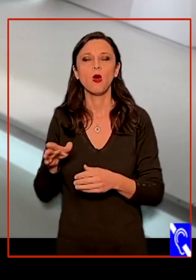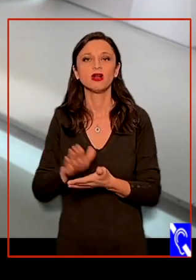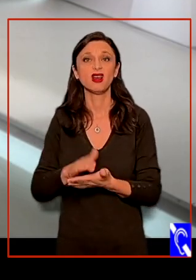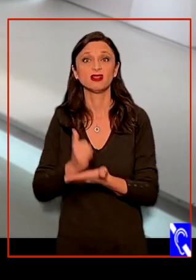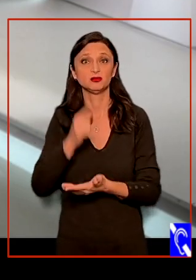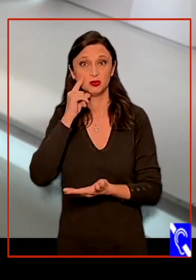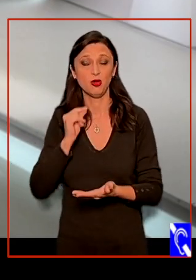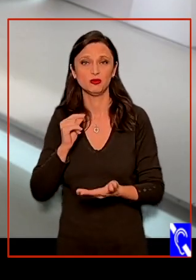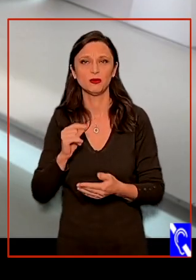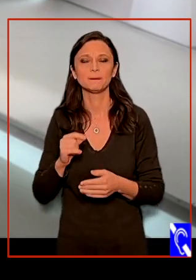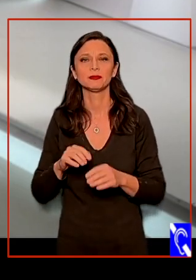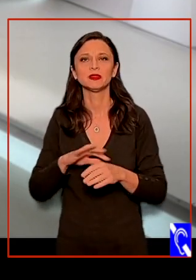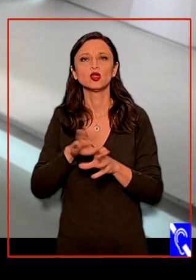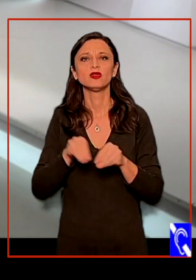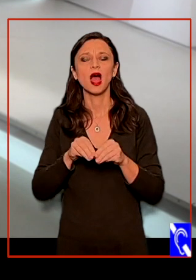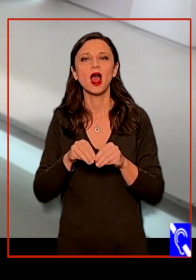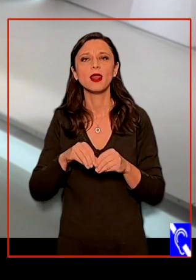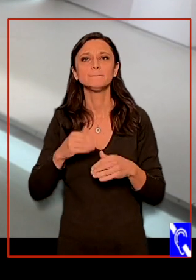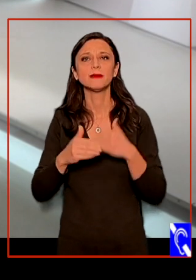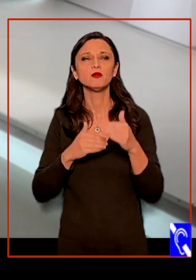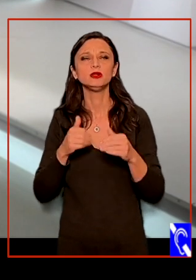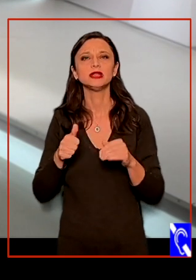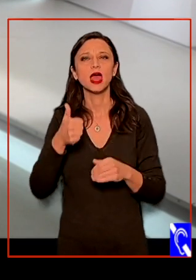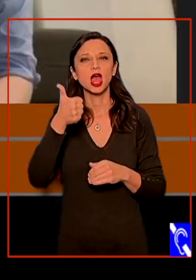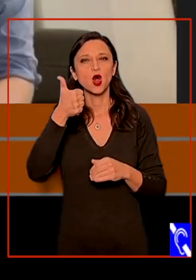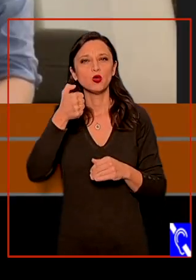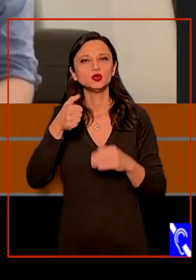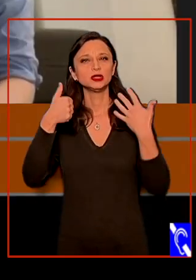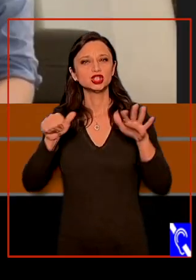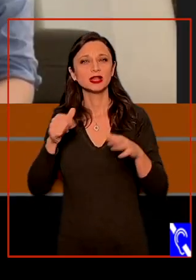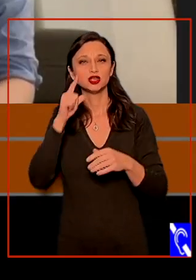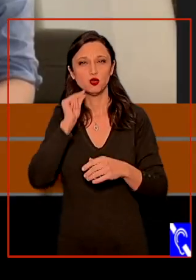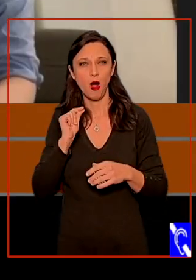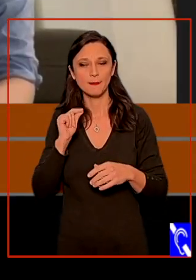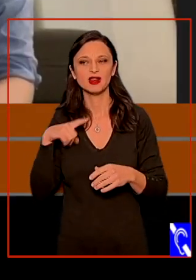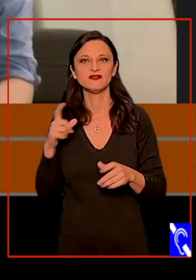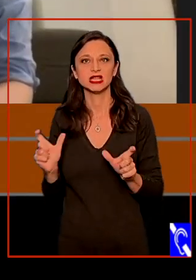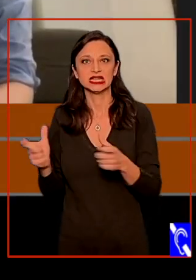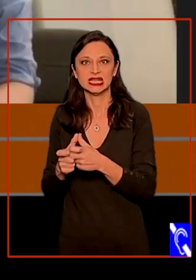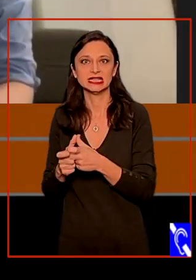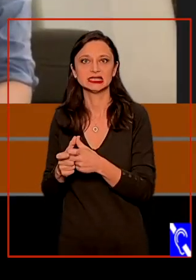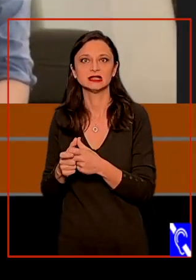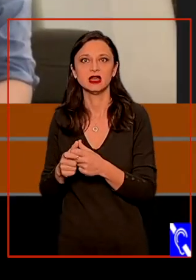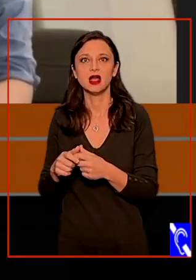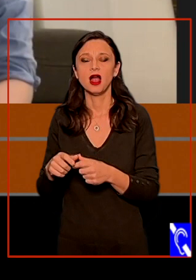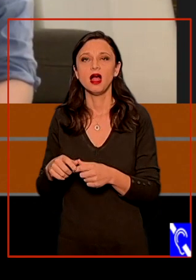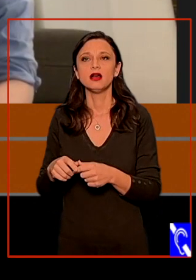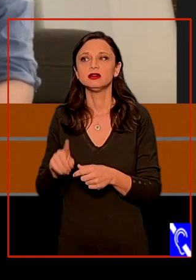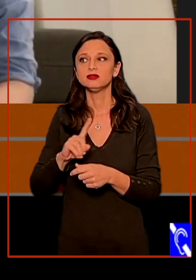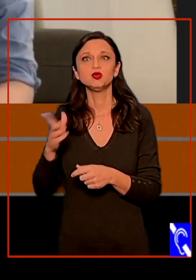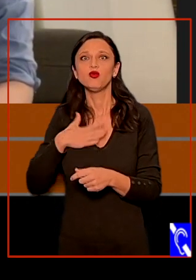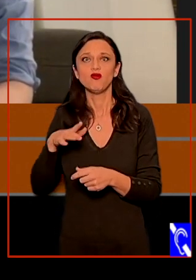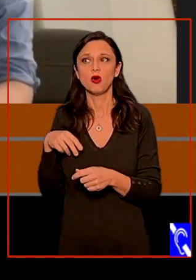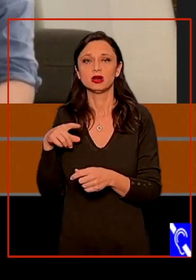peste 160 de oameni sunt ținuți în continuare împotriva voinței lor, putem spune unii dintre